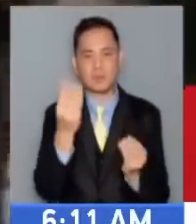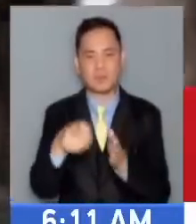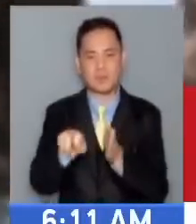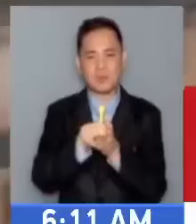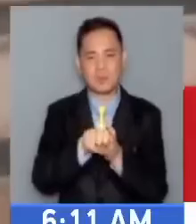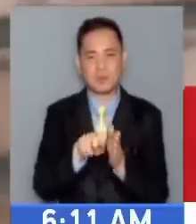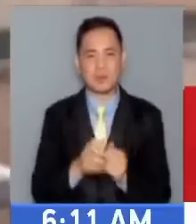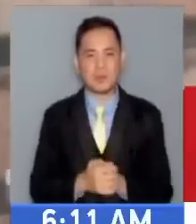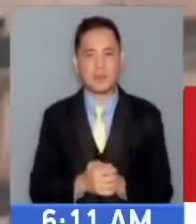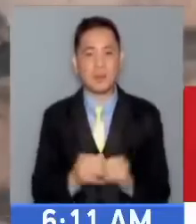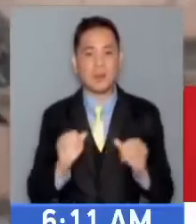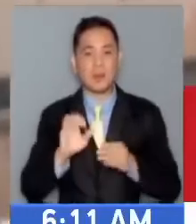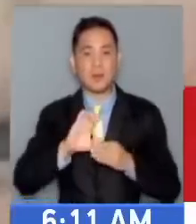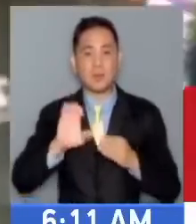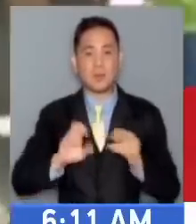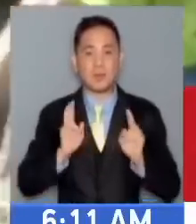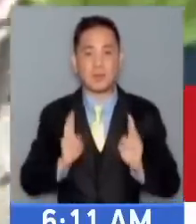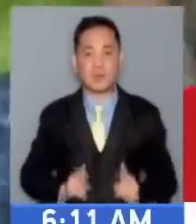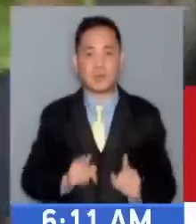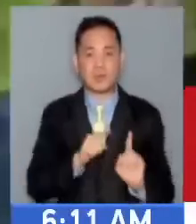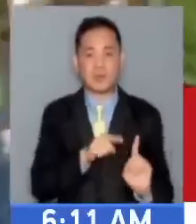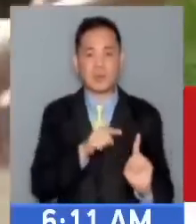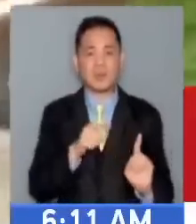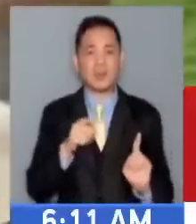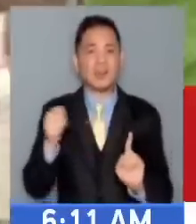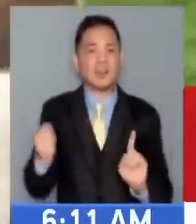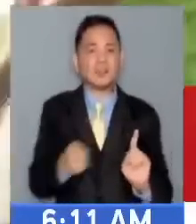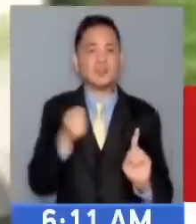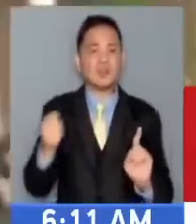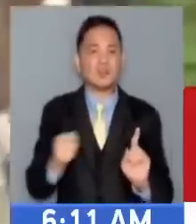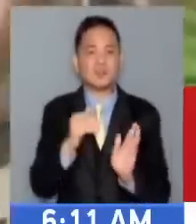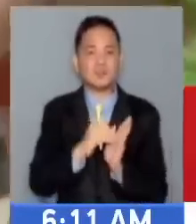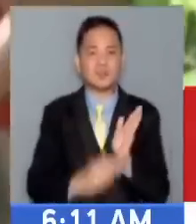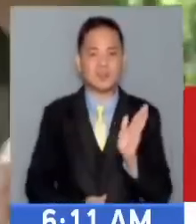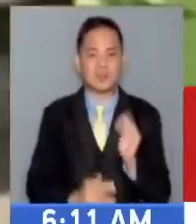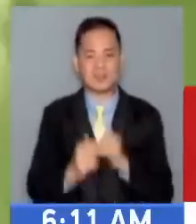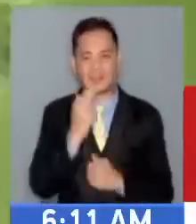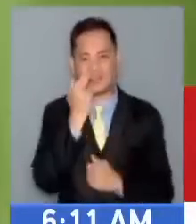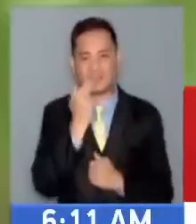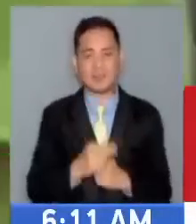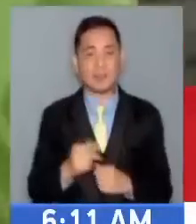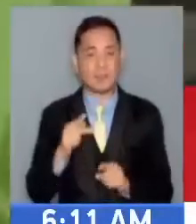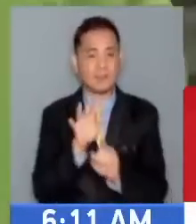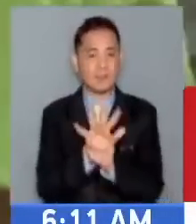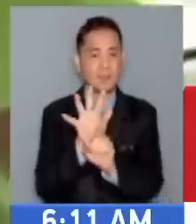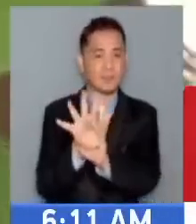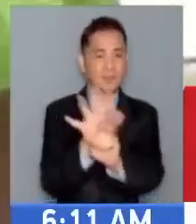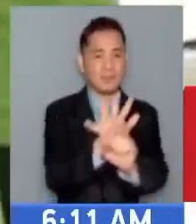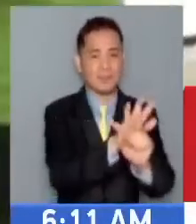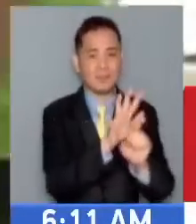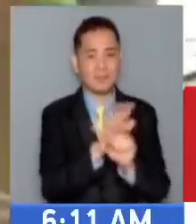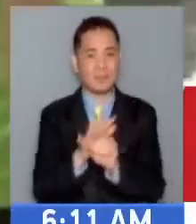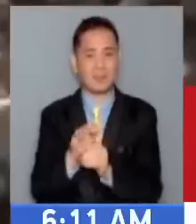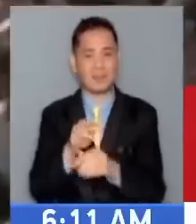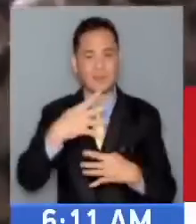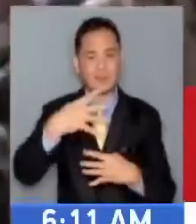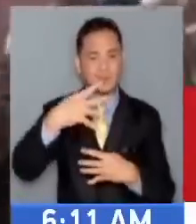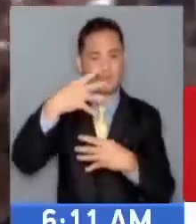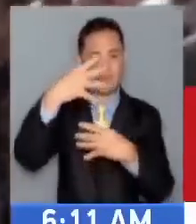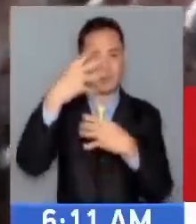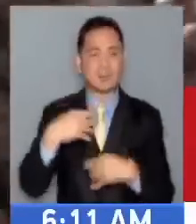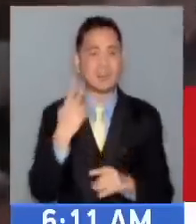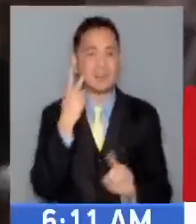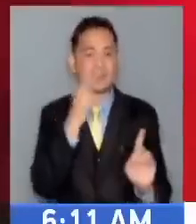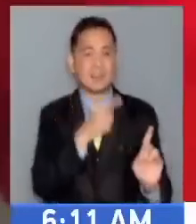uniform ang lechon student na ito. Hindi naman nagpahuli sa trend ang lechon na ito na naglalaro ng lato-lato. Hindi